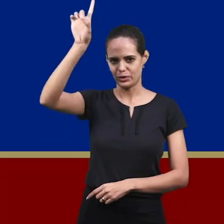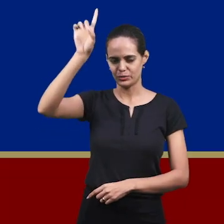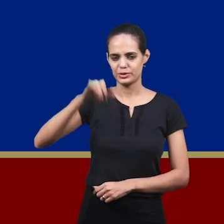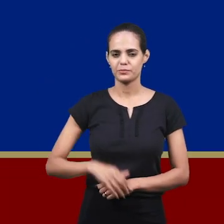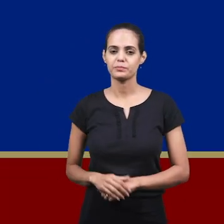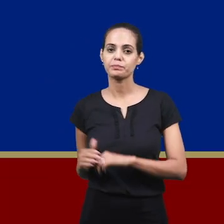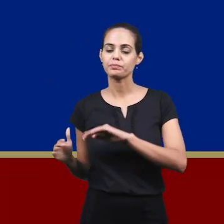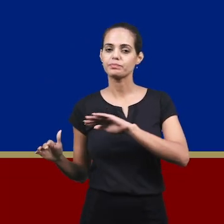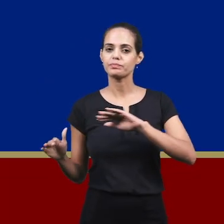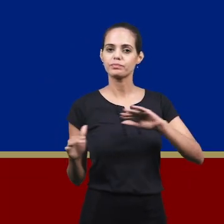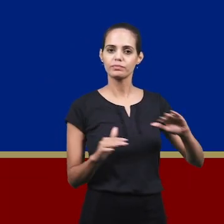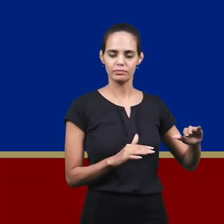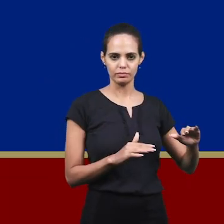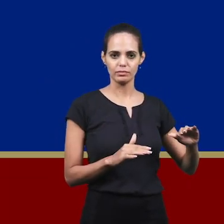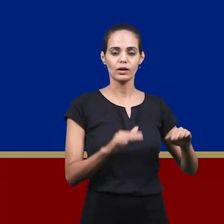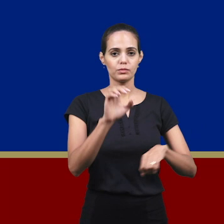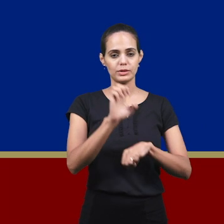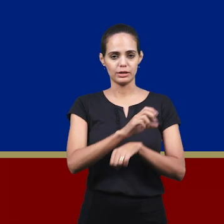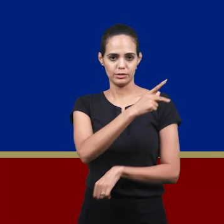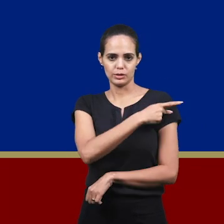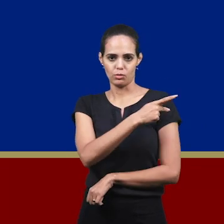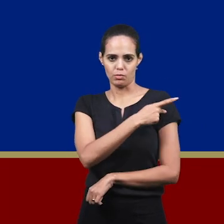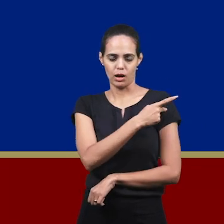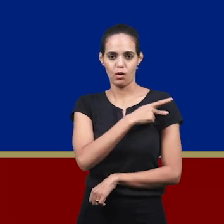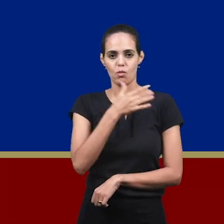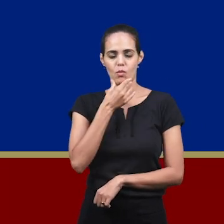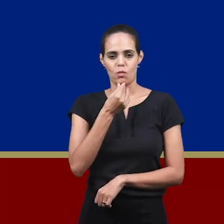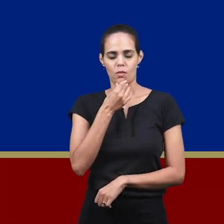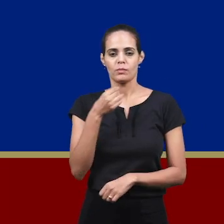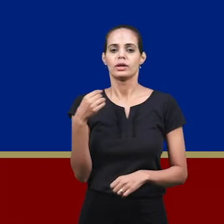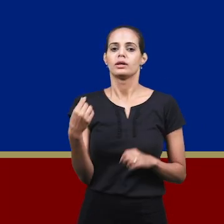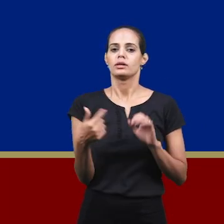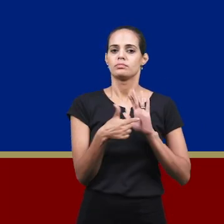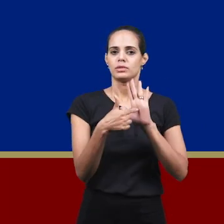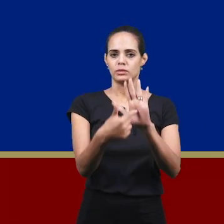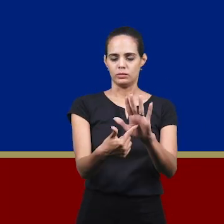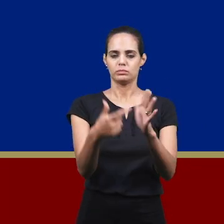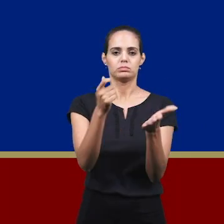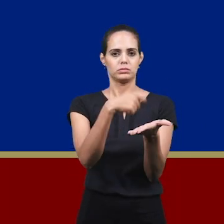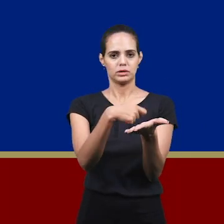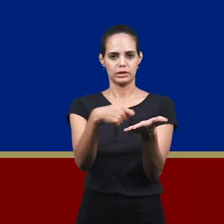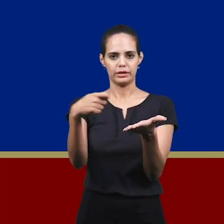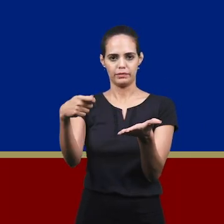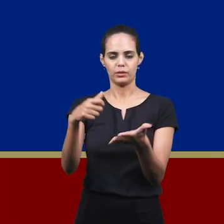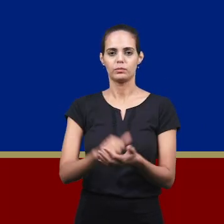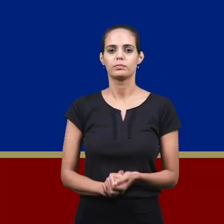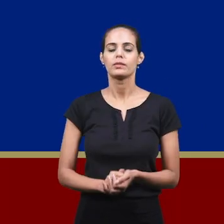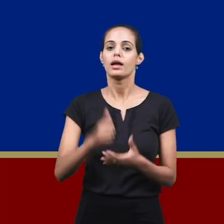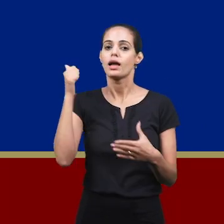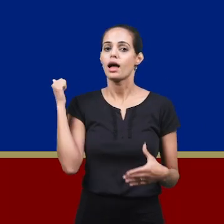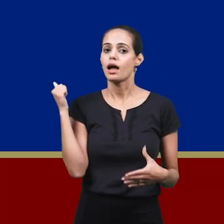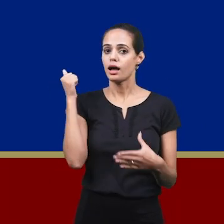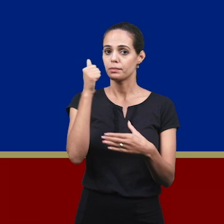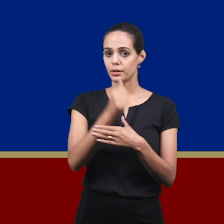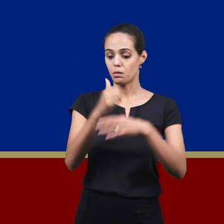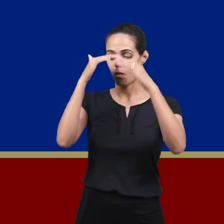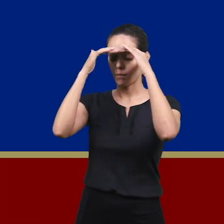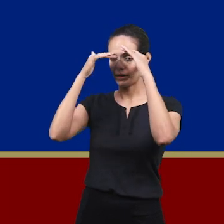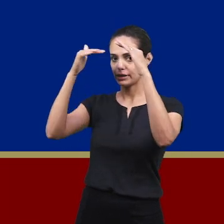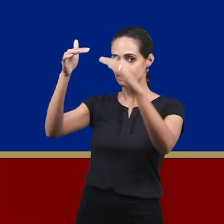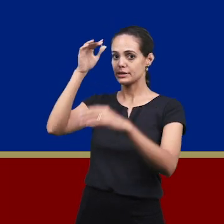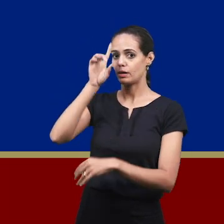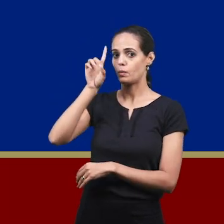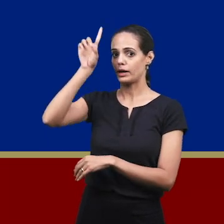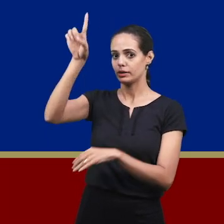nous a écrit Abraham, quand qu'il était dans sa terre et au milieu de sa famille, il a été appelé,